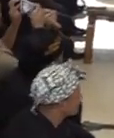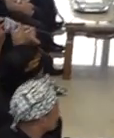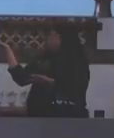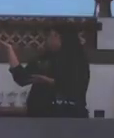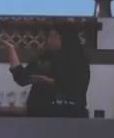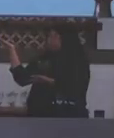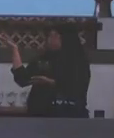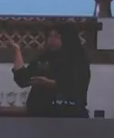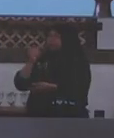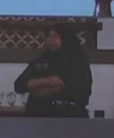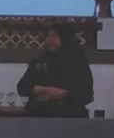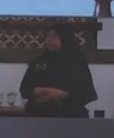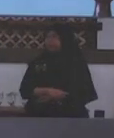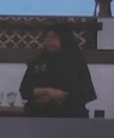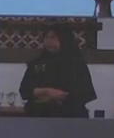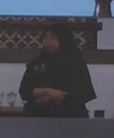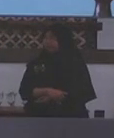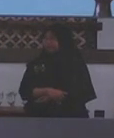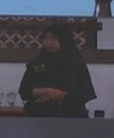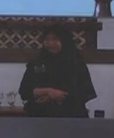Yang sering hadir itu biasanya dipilih meneh.